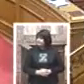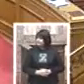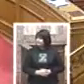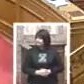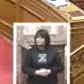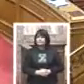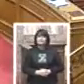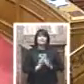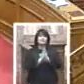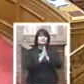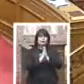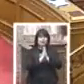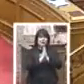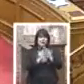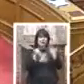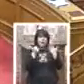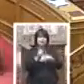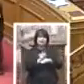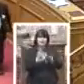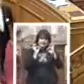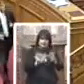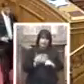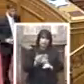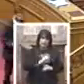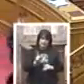Παρακαλώ να πειθαρχείτε στο χρόνο.